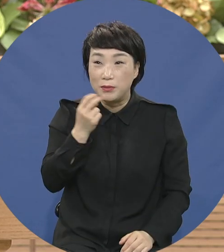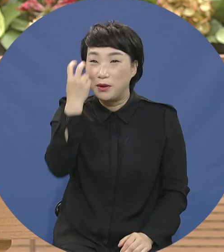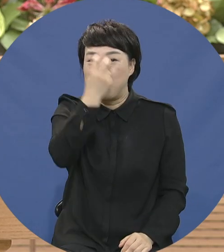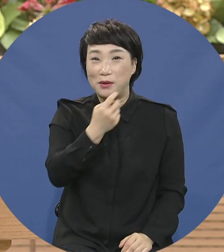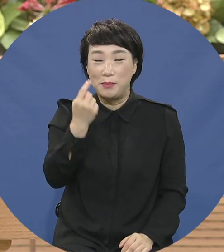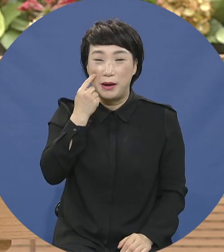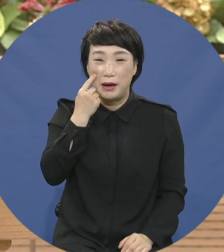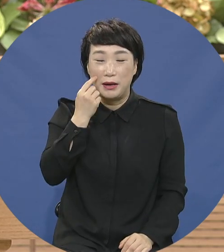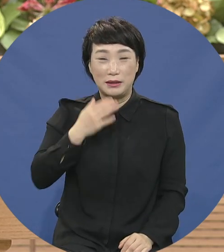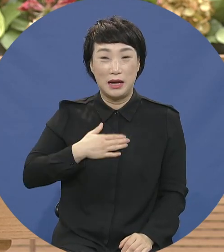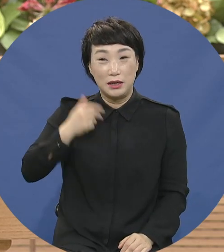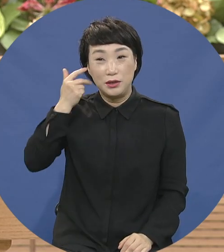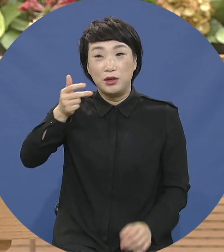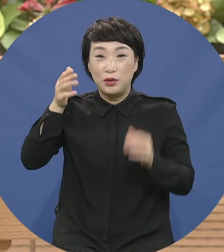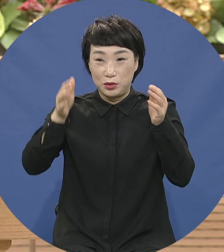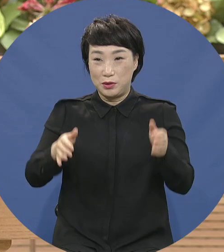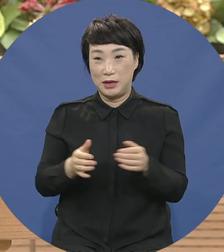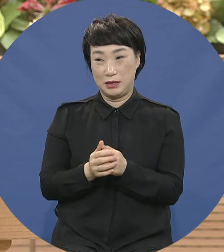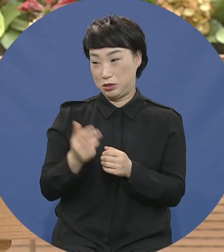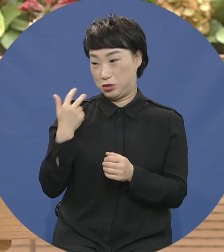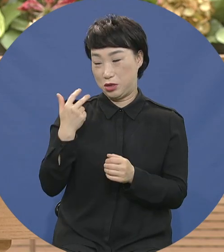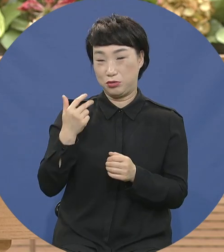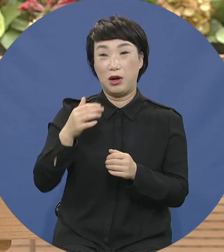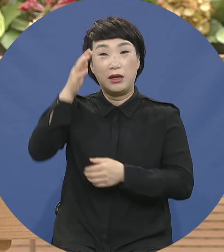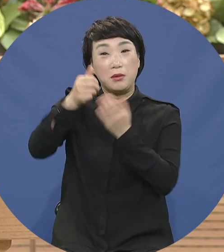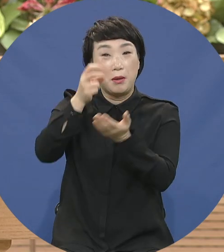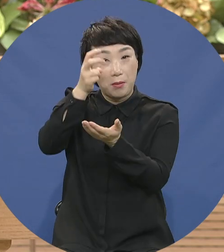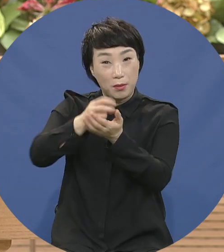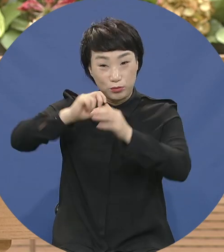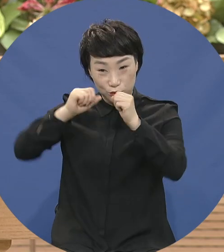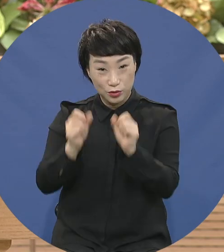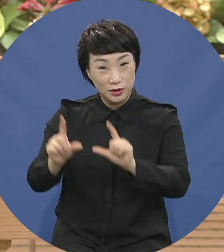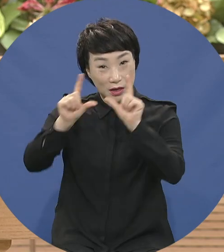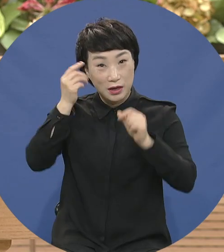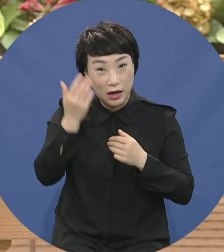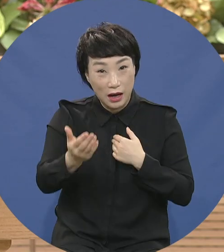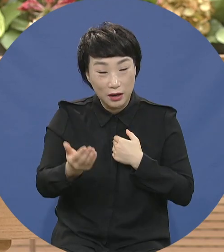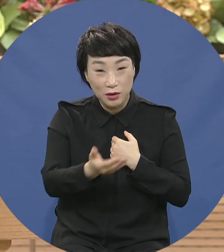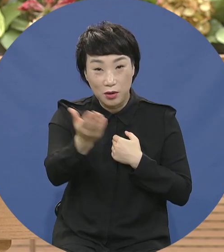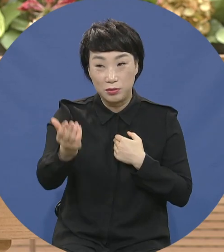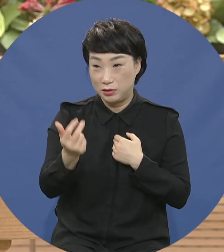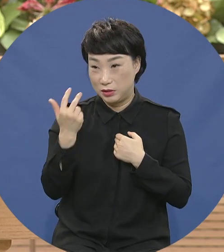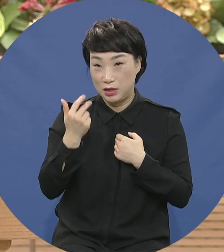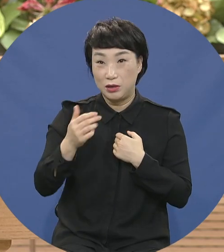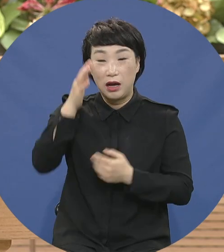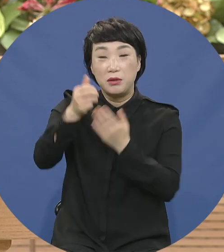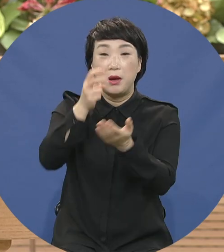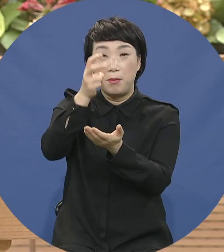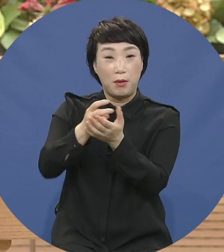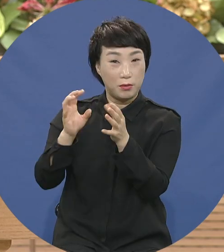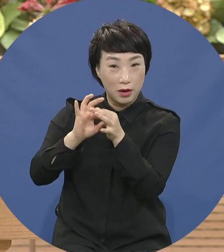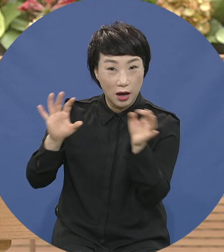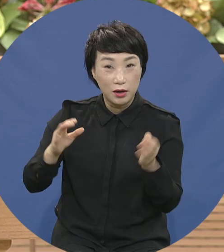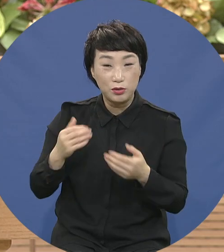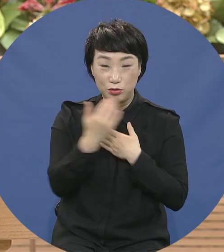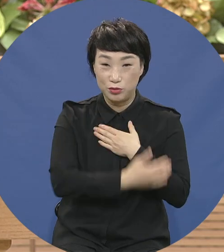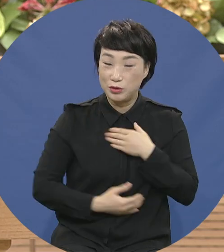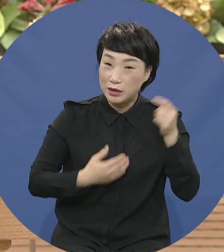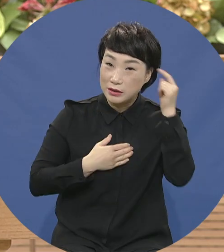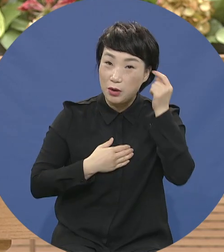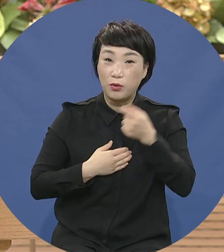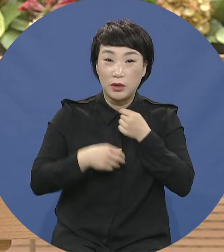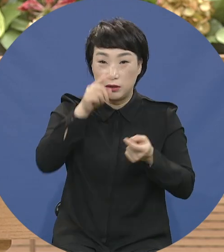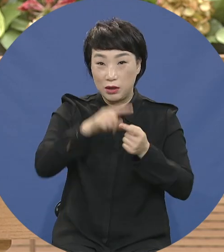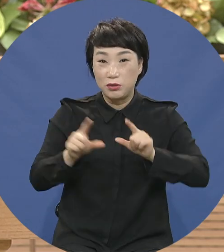동안 하나님의 법대로 살았는지, 하나님의 법을 초월하고 육신의